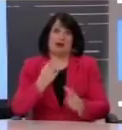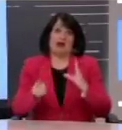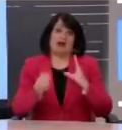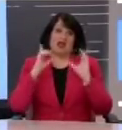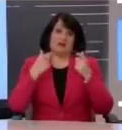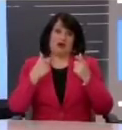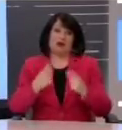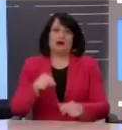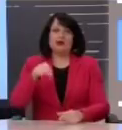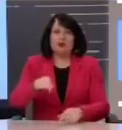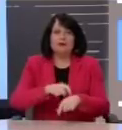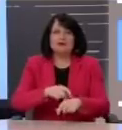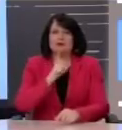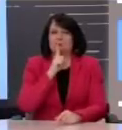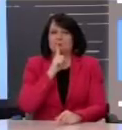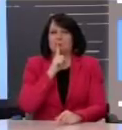σιγή νυχθείως.